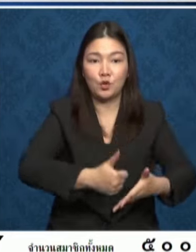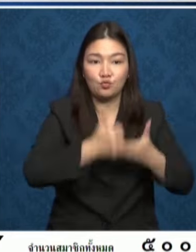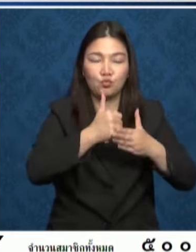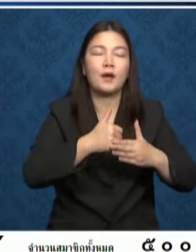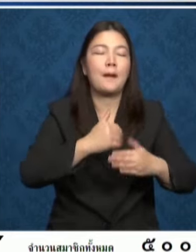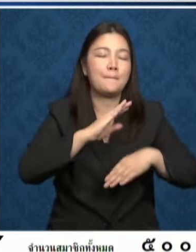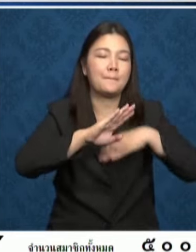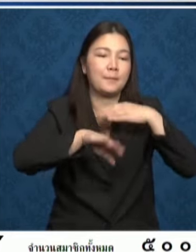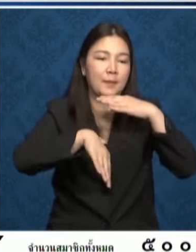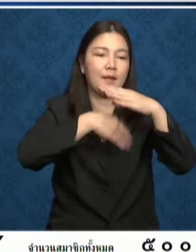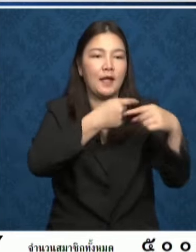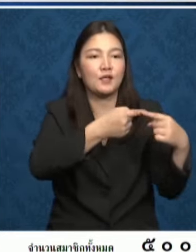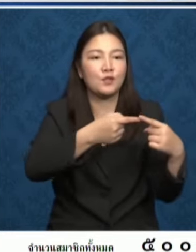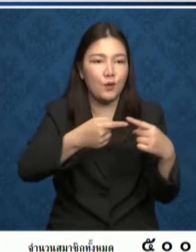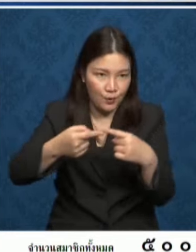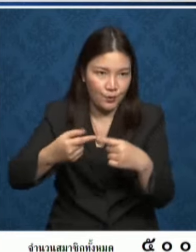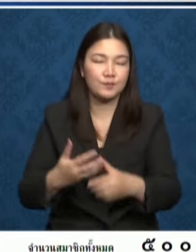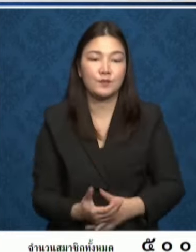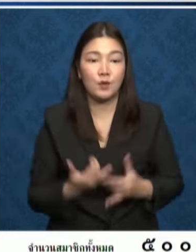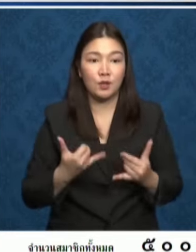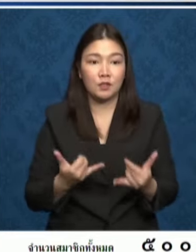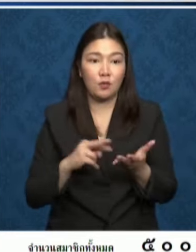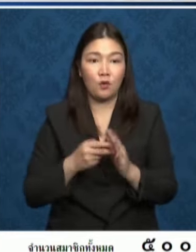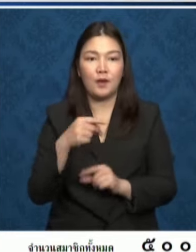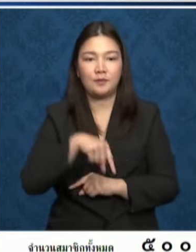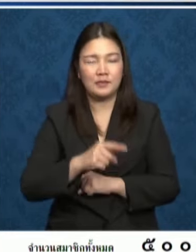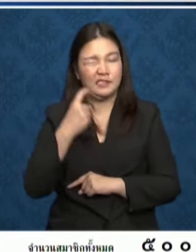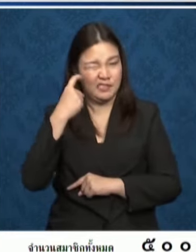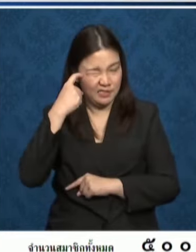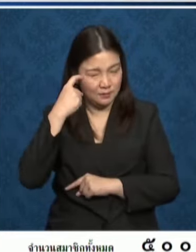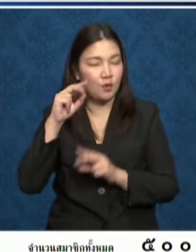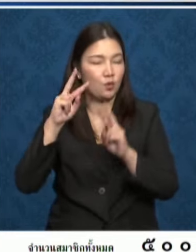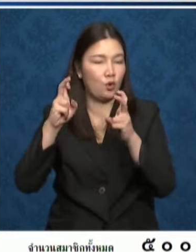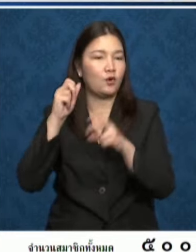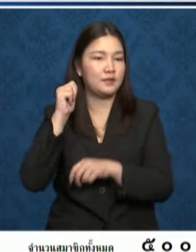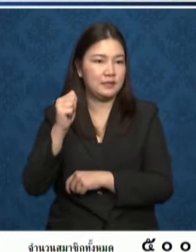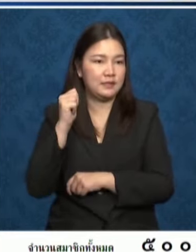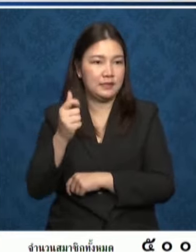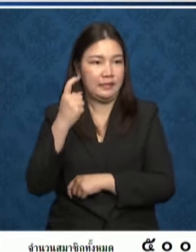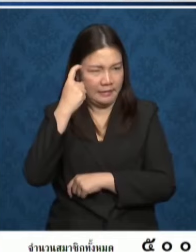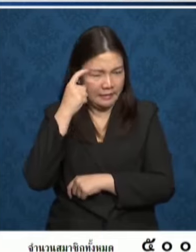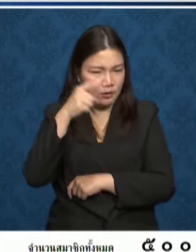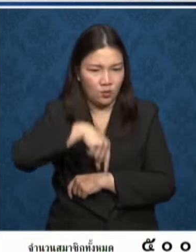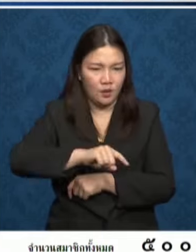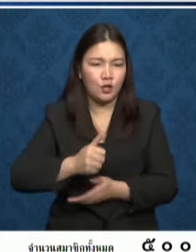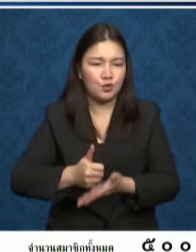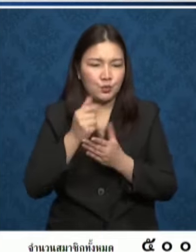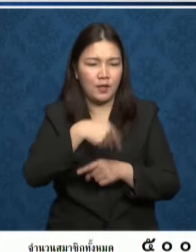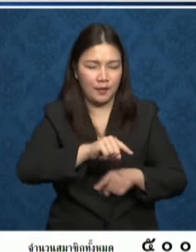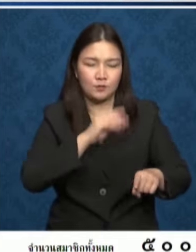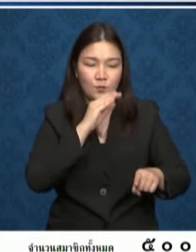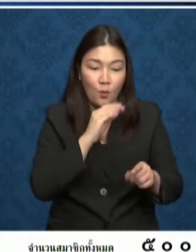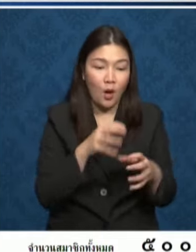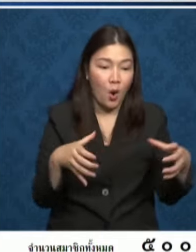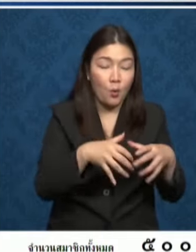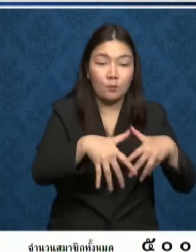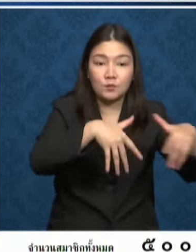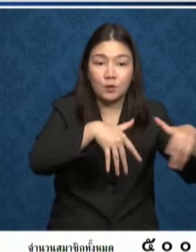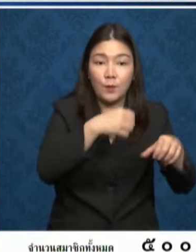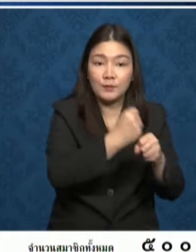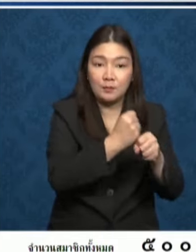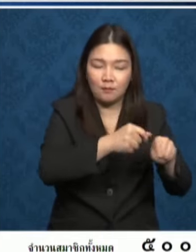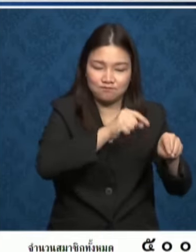นี้เราพูดถึง Soft Powerนี่เป็นโอกาสดีที่สุดที่เราจะยก SoftPowerมา